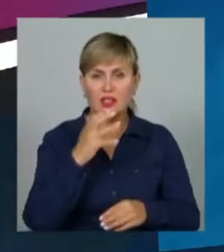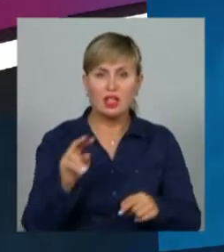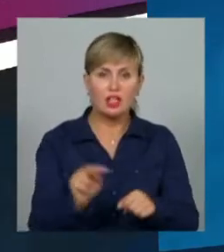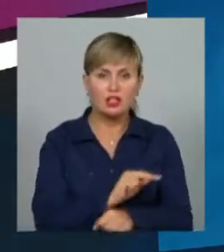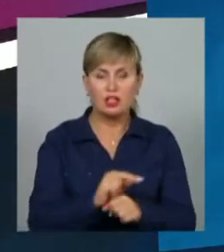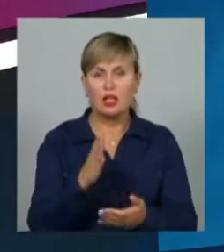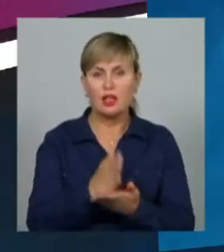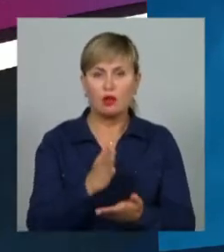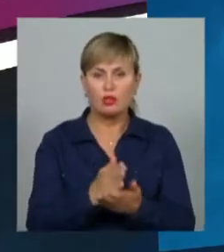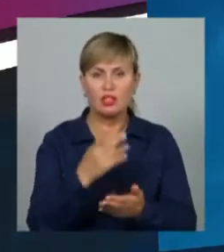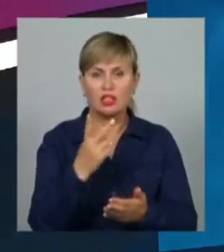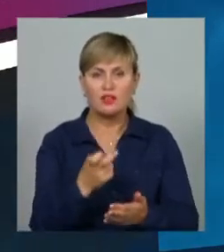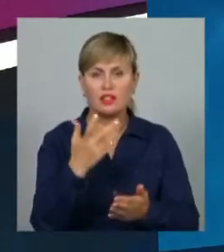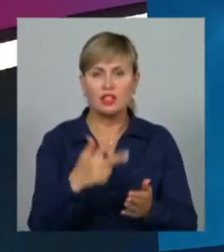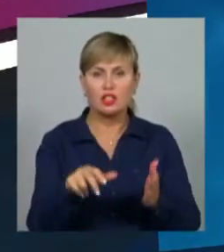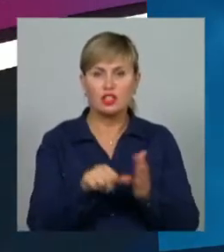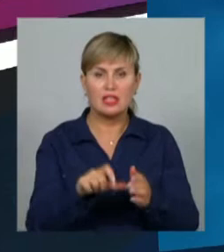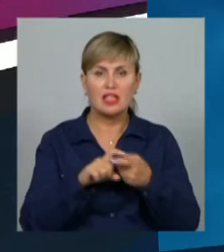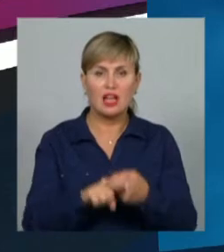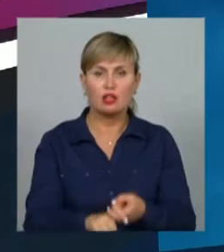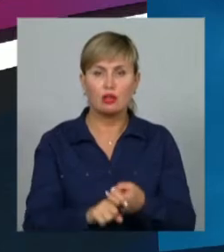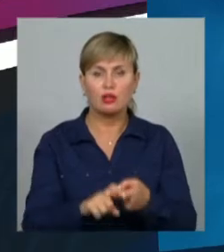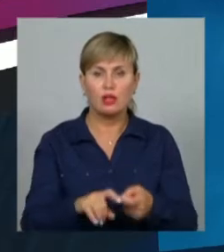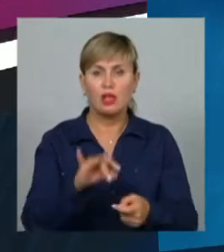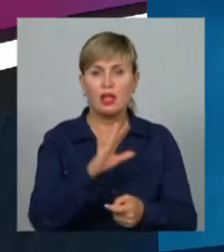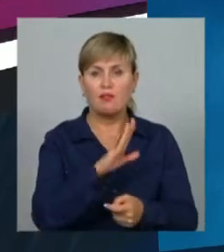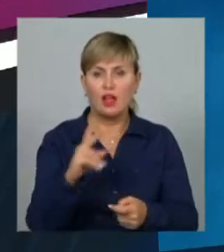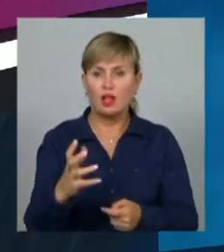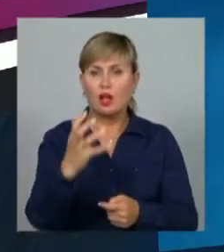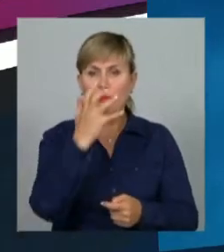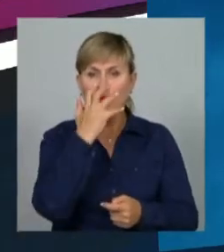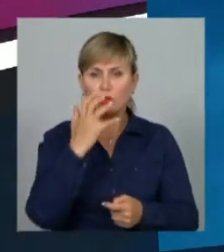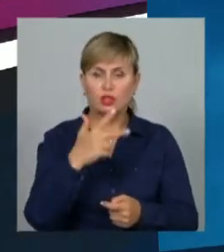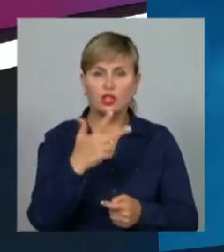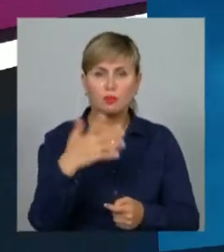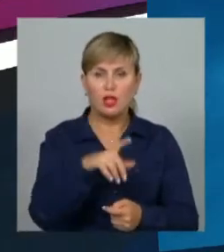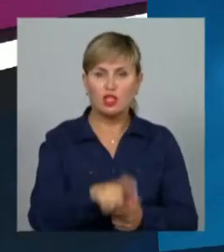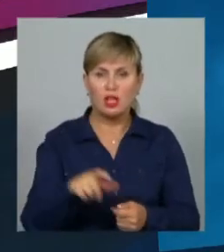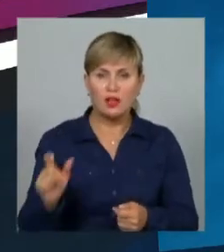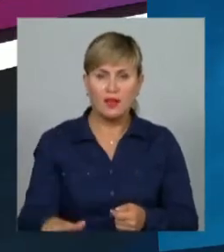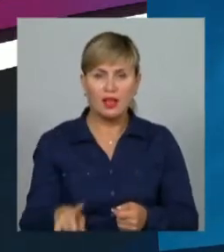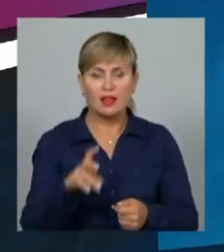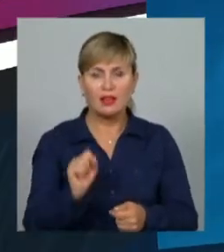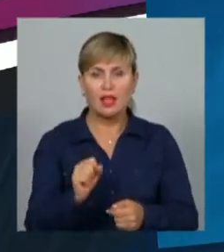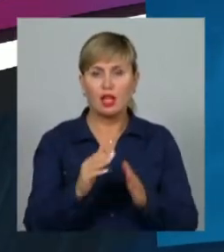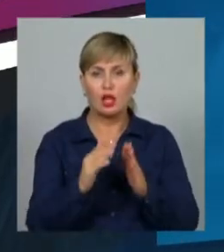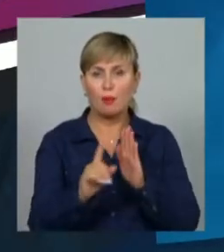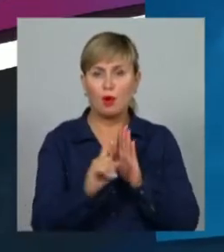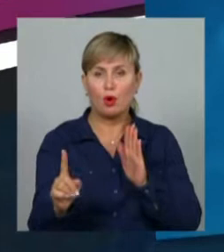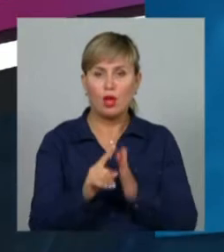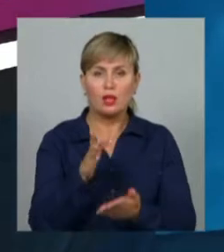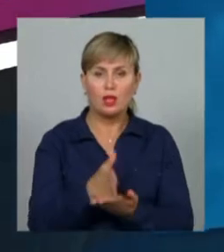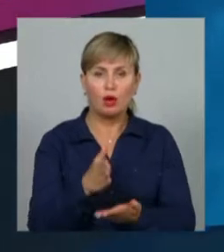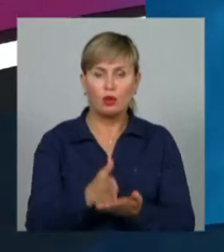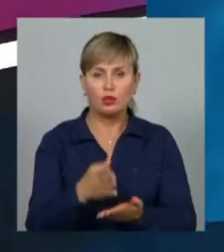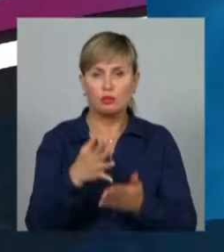терапии находятся 236 зараженных. К аппаратам ИВЛ подключены 35 пациентов. На амбулаторном лечении находятся